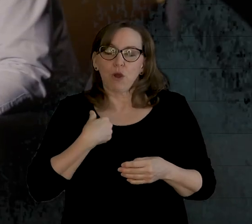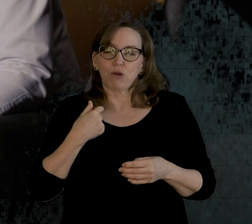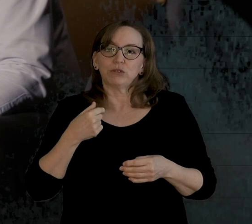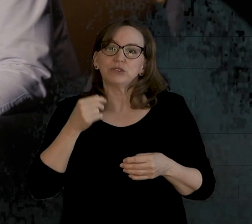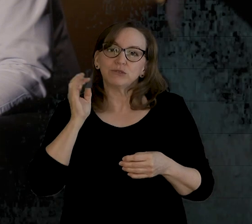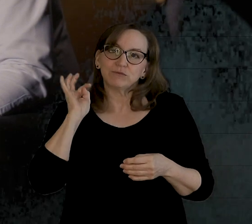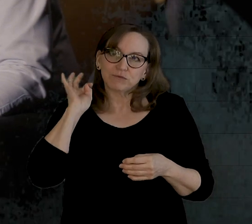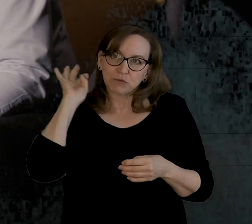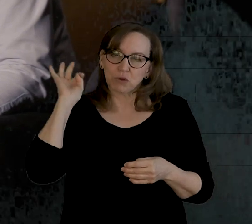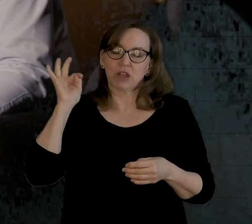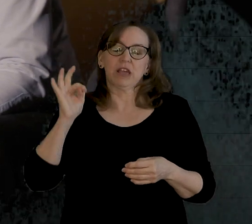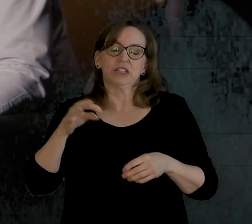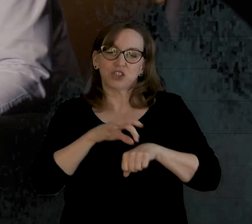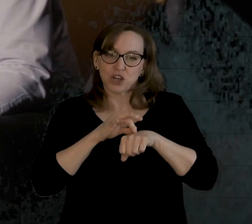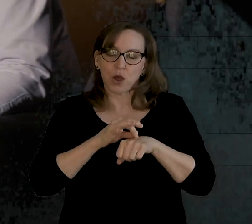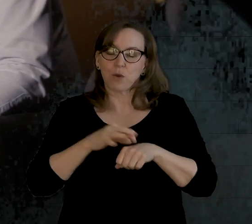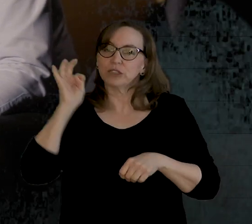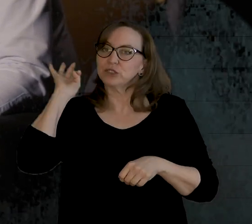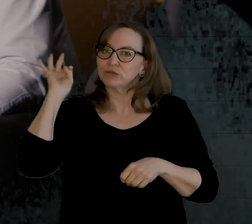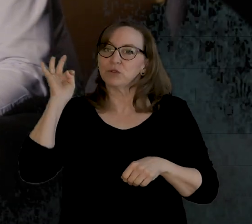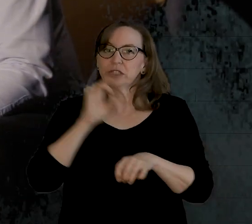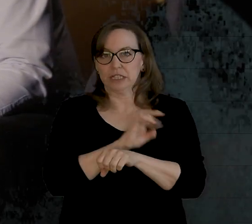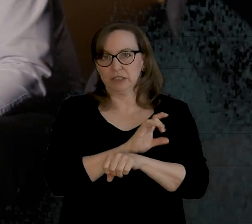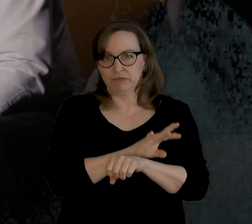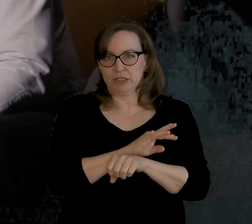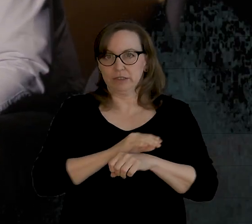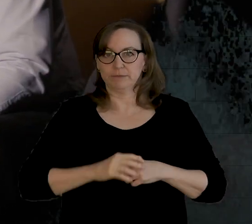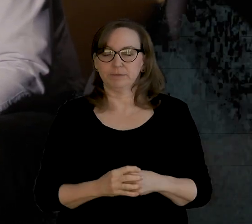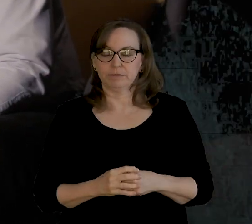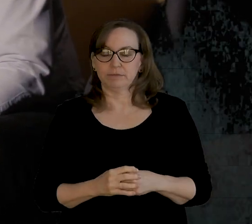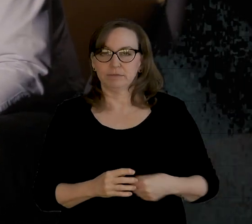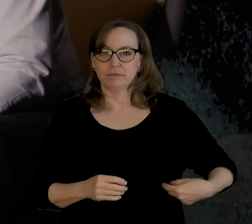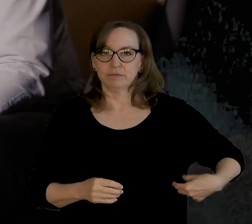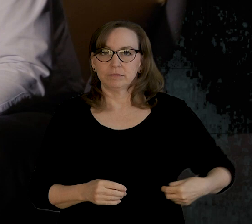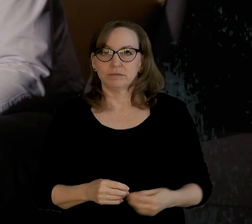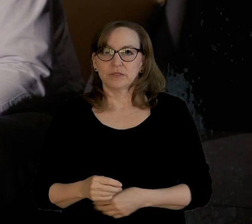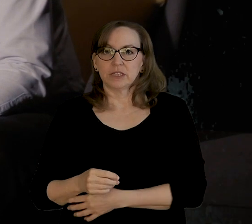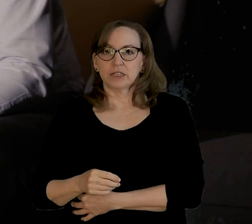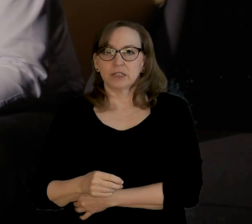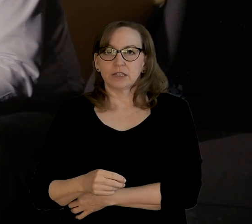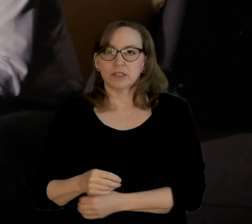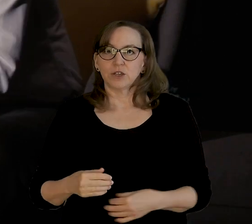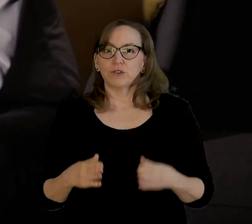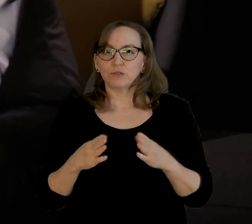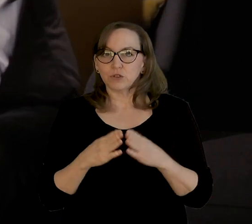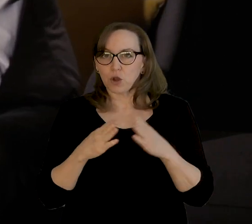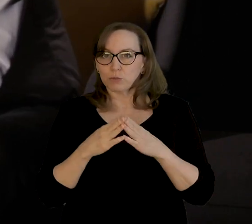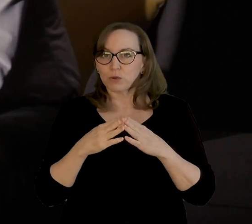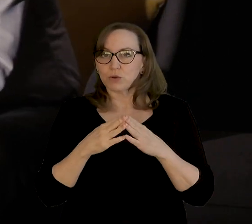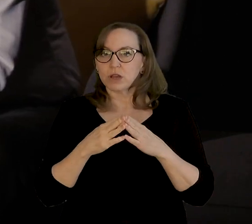ciała, do swojej krwi. I my na stole dzisiaj w naszych domach mamy